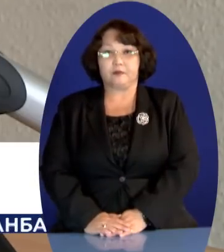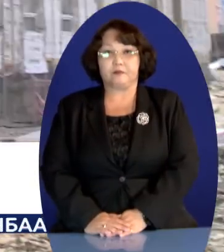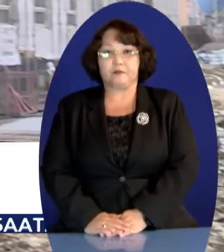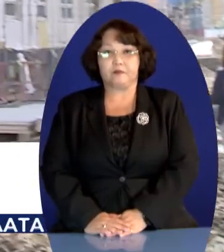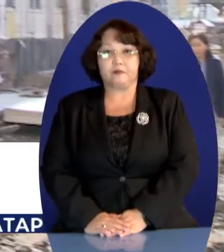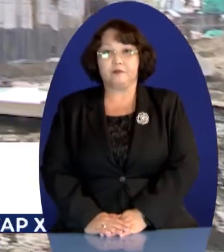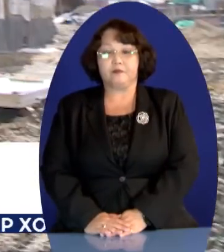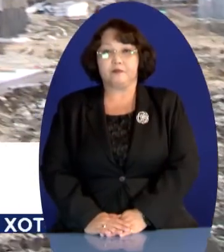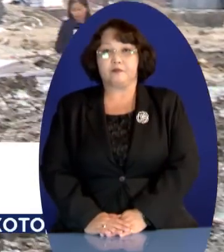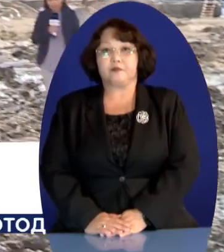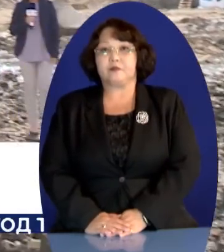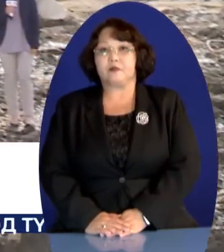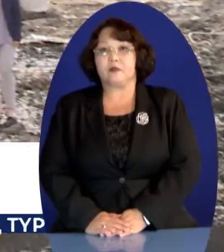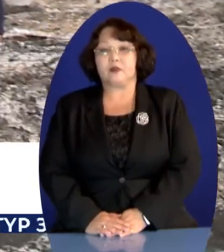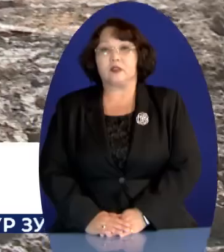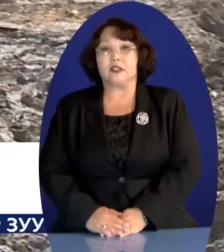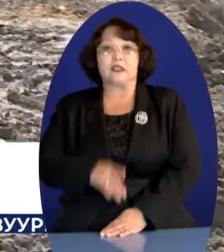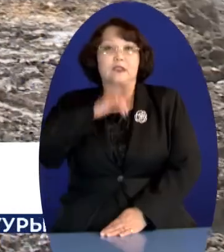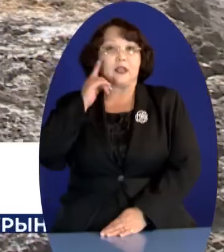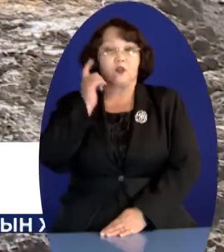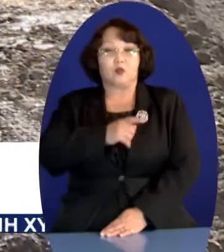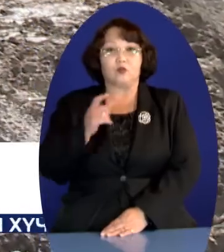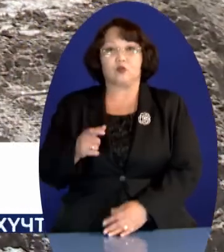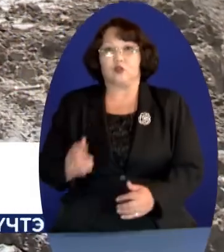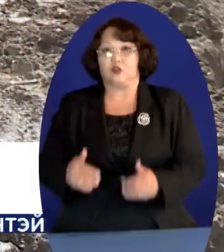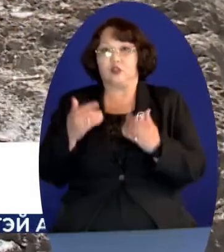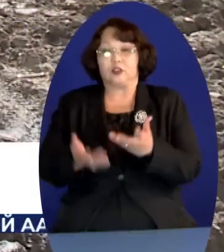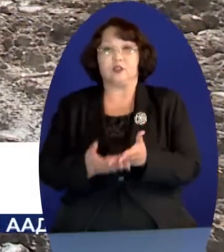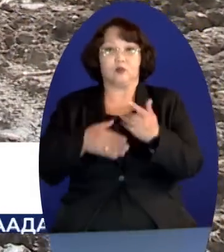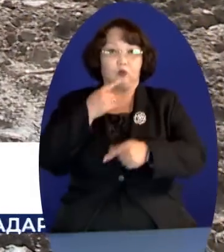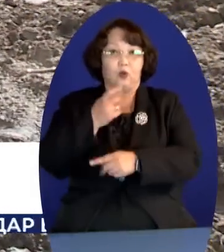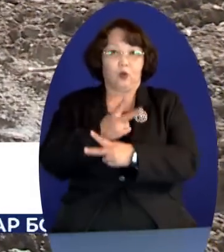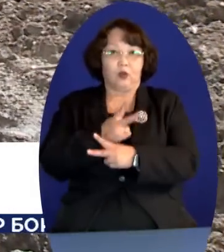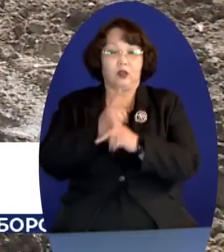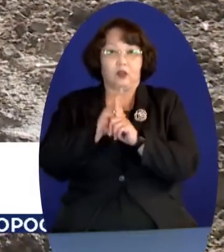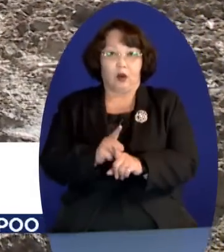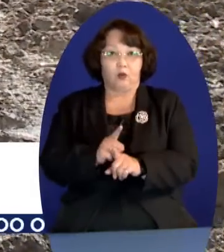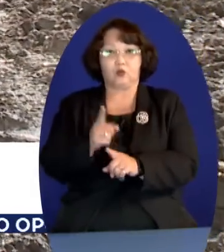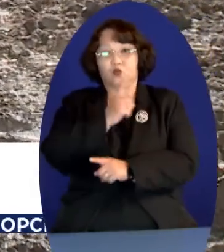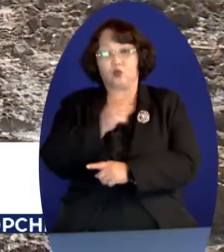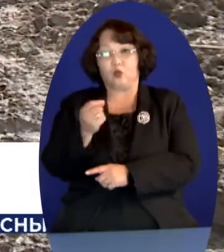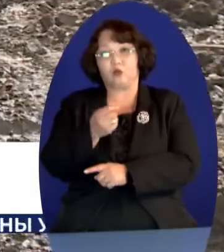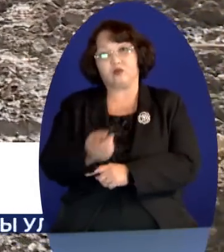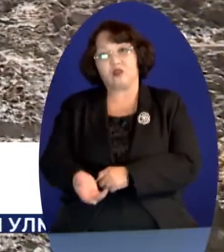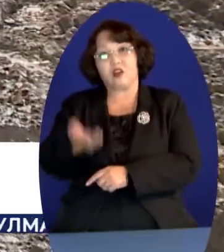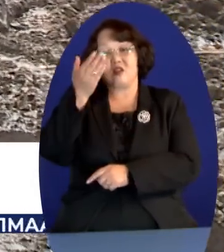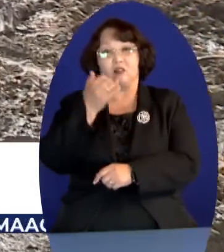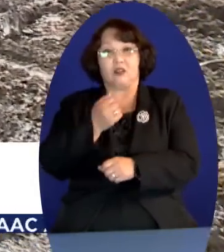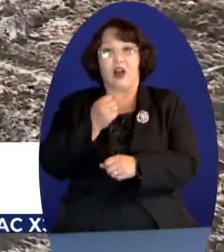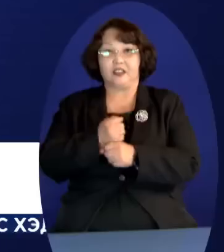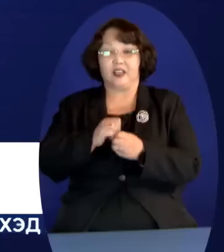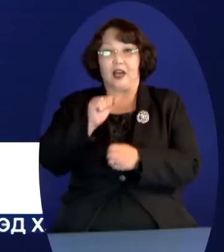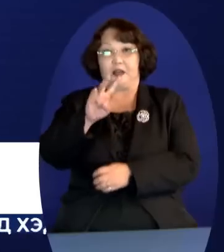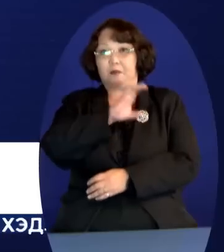байна. За залуучуудын хөгжлийг дэмжих тухай хуулиар 100-аас дээш ажилтнтай аж ахуй